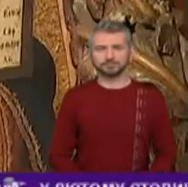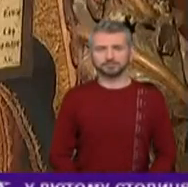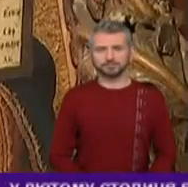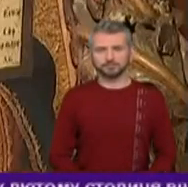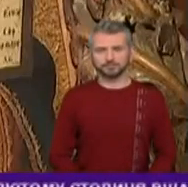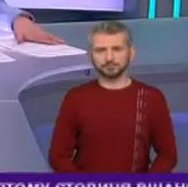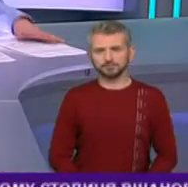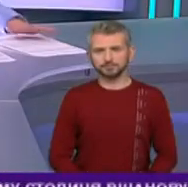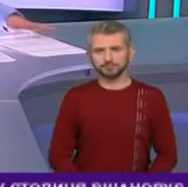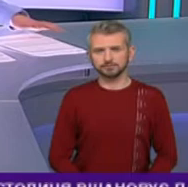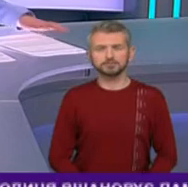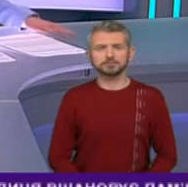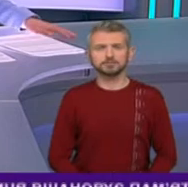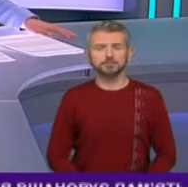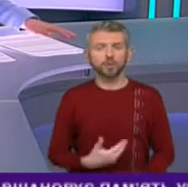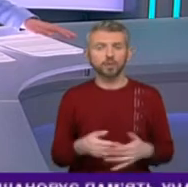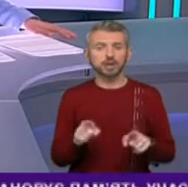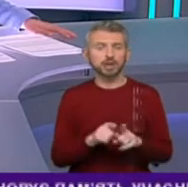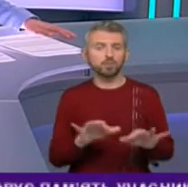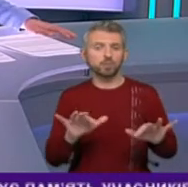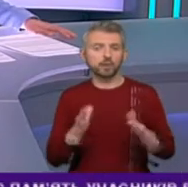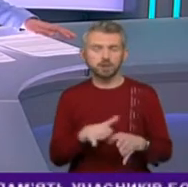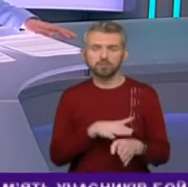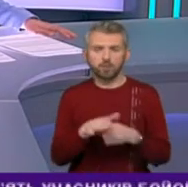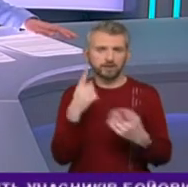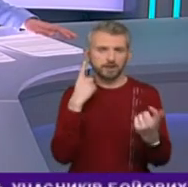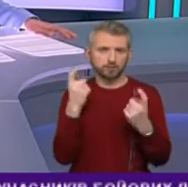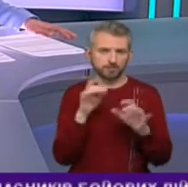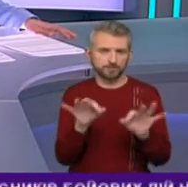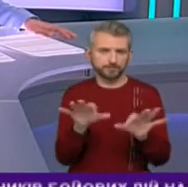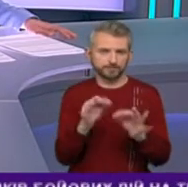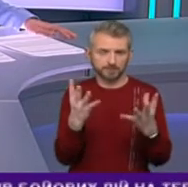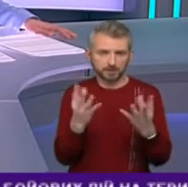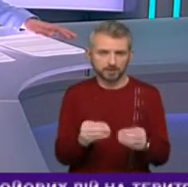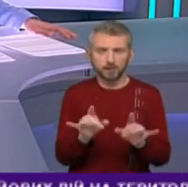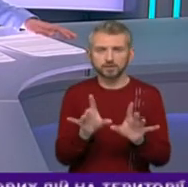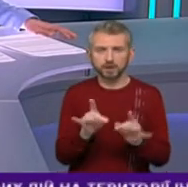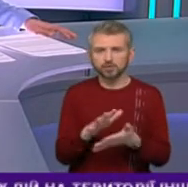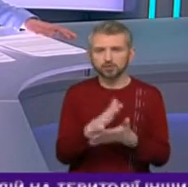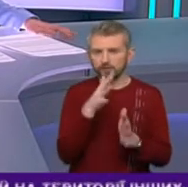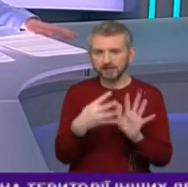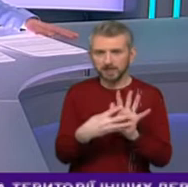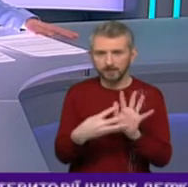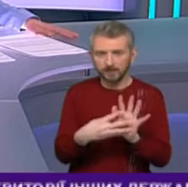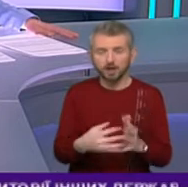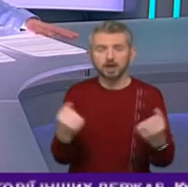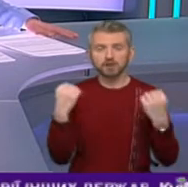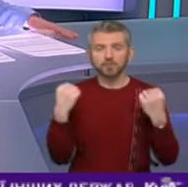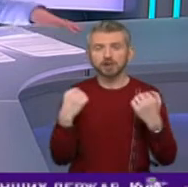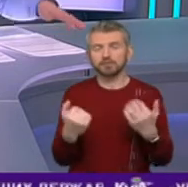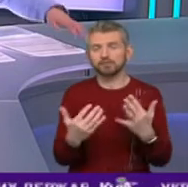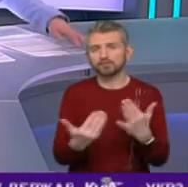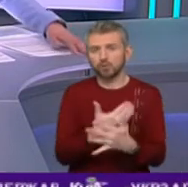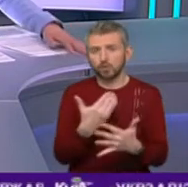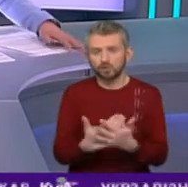«Київ». Ось такі події. Повна інформаційна картина дня у столичних новинах у 21-й годині. Ну а спортивна картина